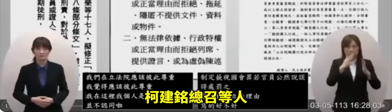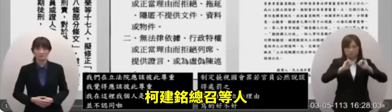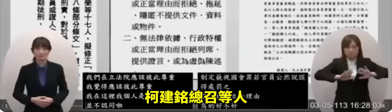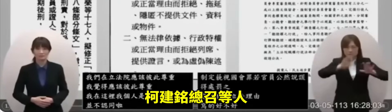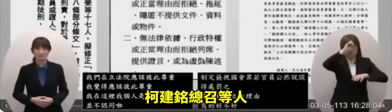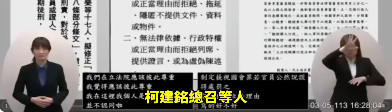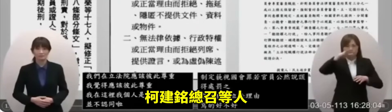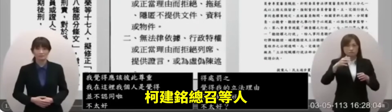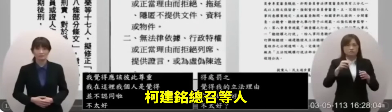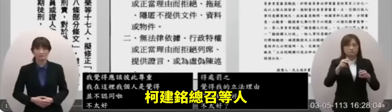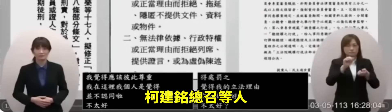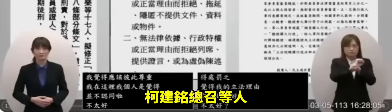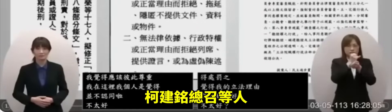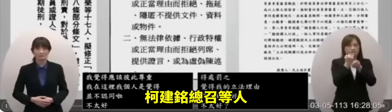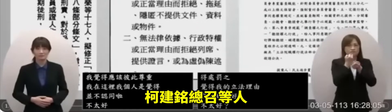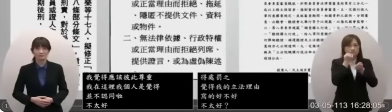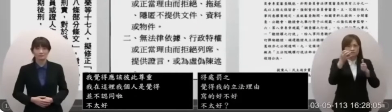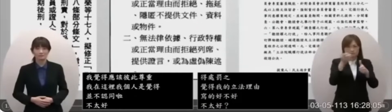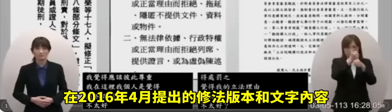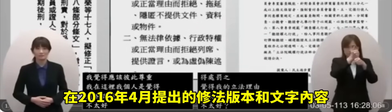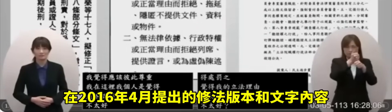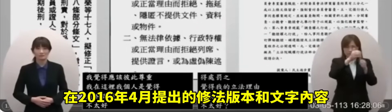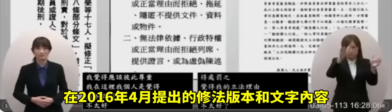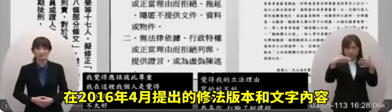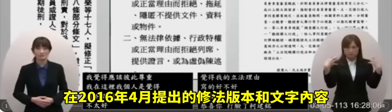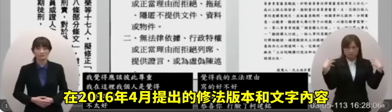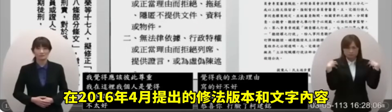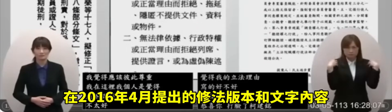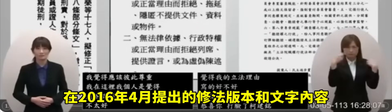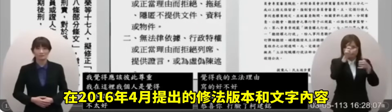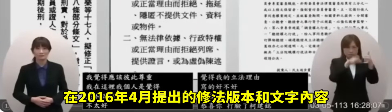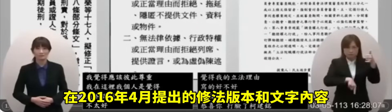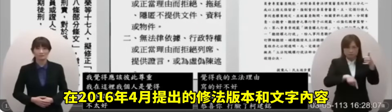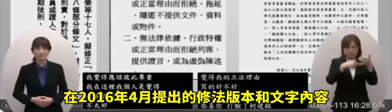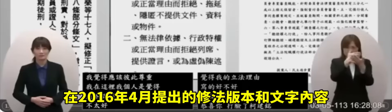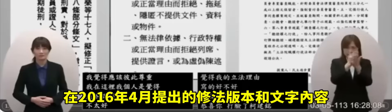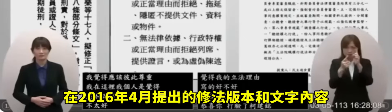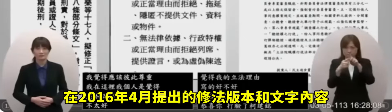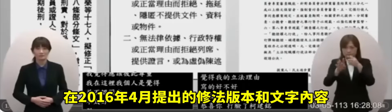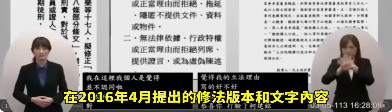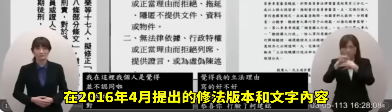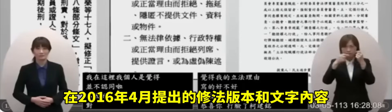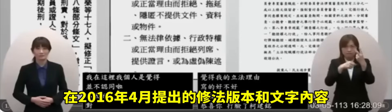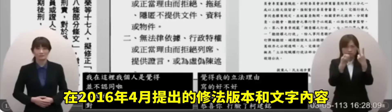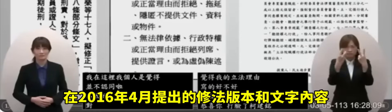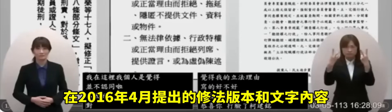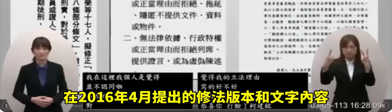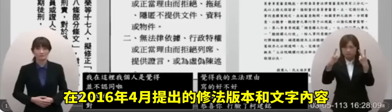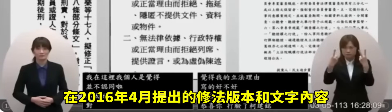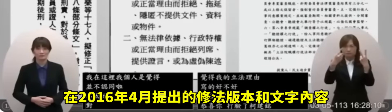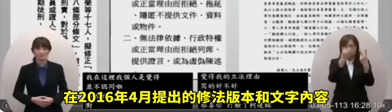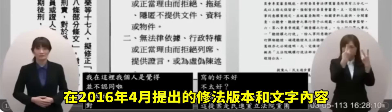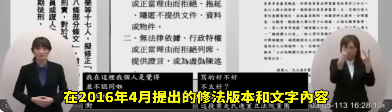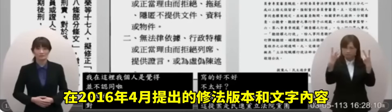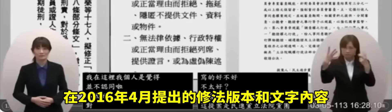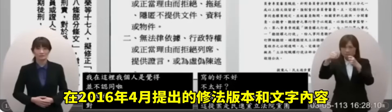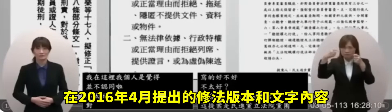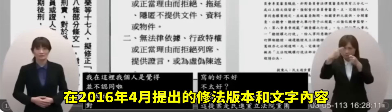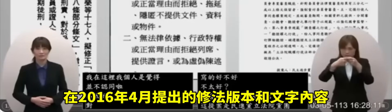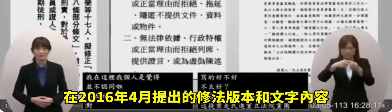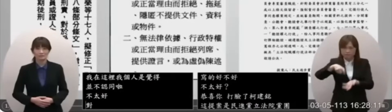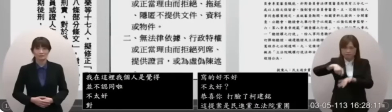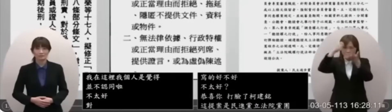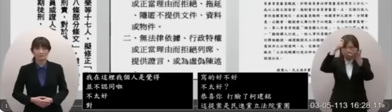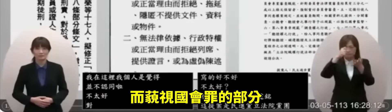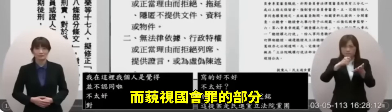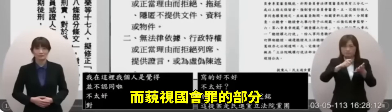建铭总召等人在2016年4月提出的修法版本和文字